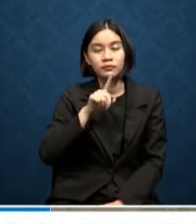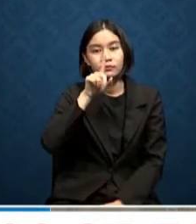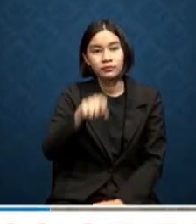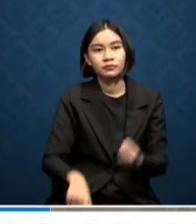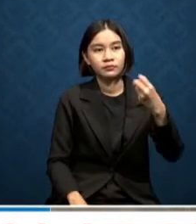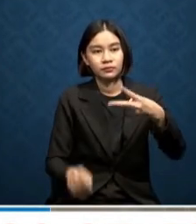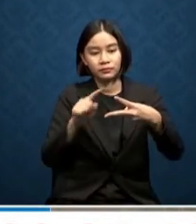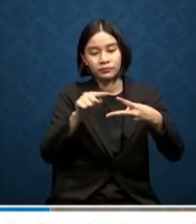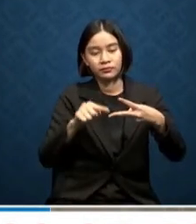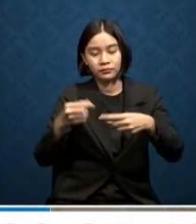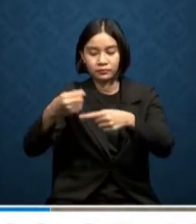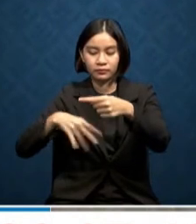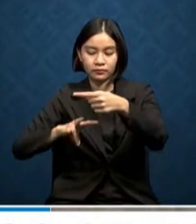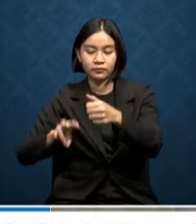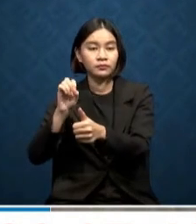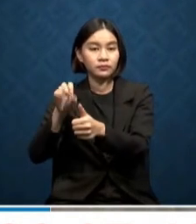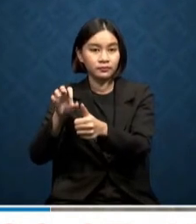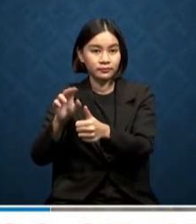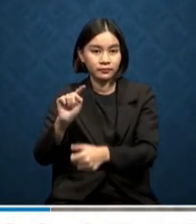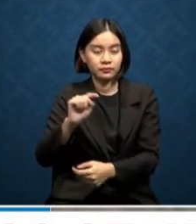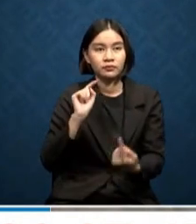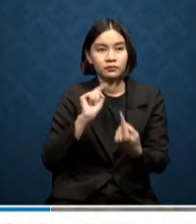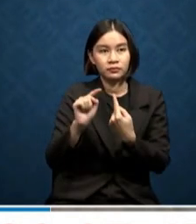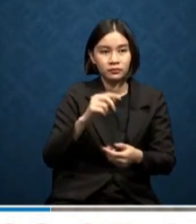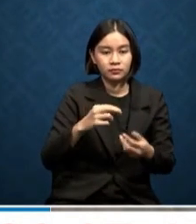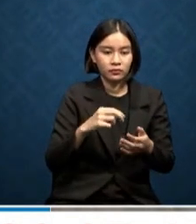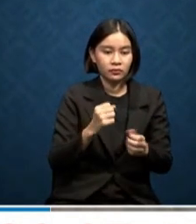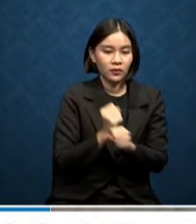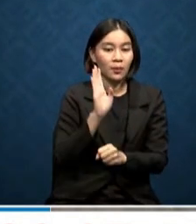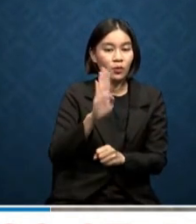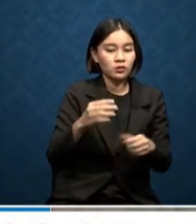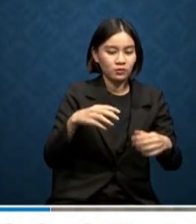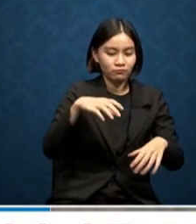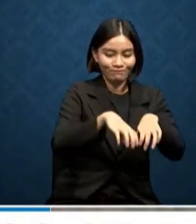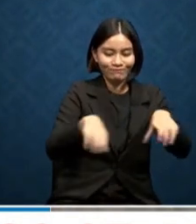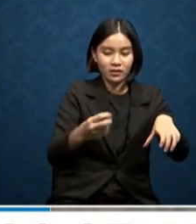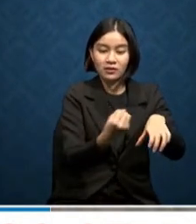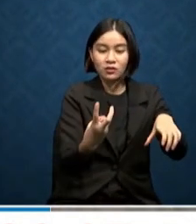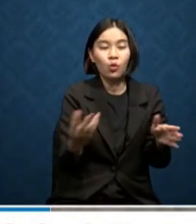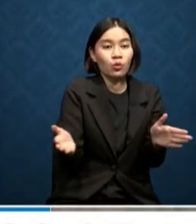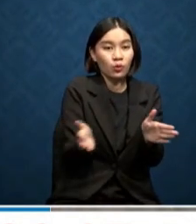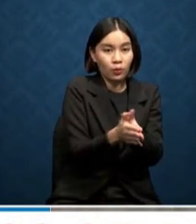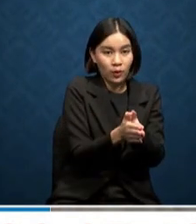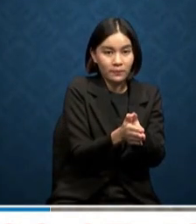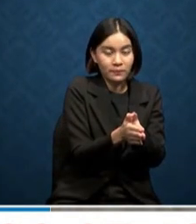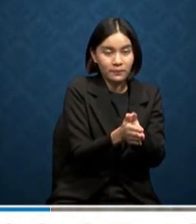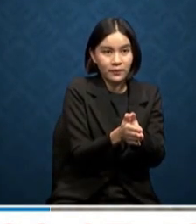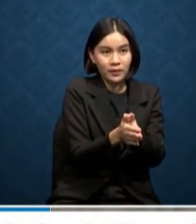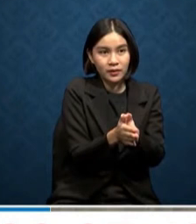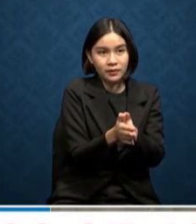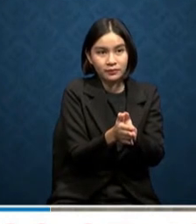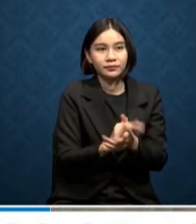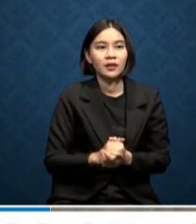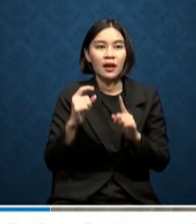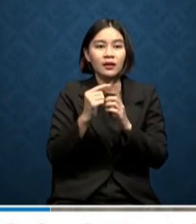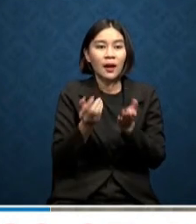7ข้อเสนอไปนะฮะประเด็นเรื่องเกี่ยวกับการควบรวมธุรกิจโทรคมนาคมฮะเอ่อหรือเรียกอันนี้เรียกซอบๆ